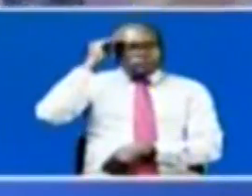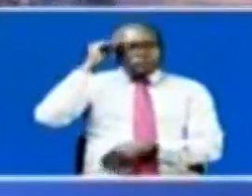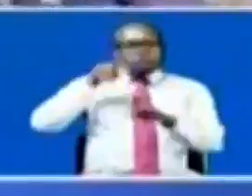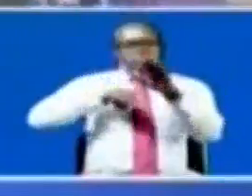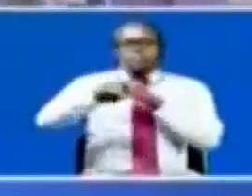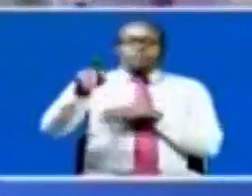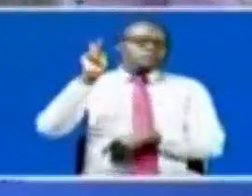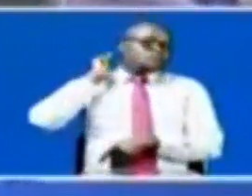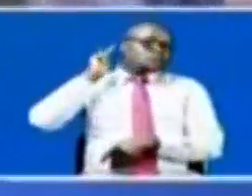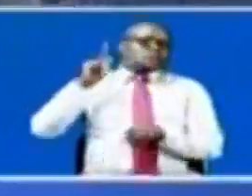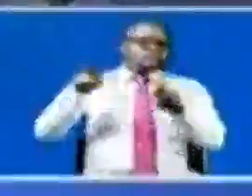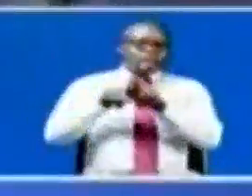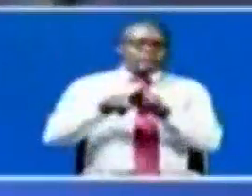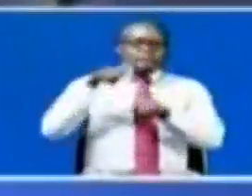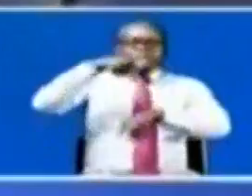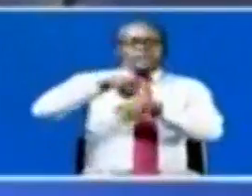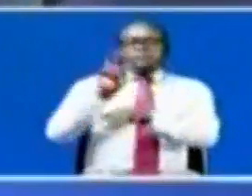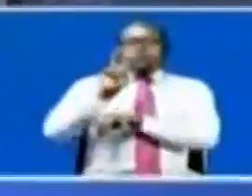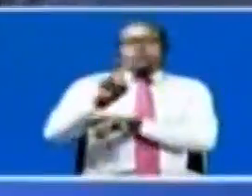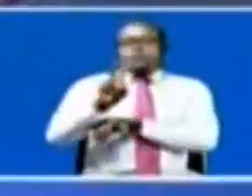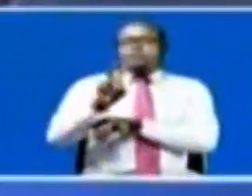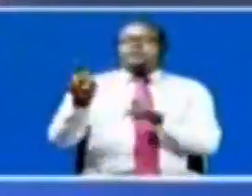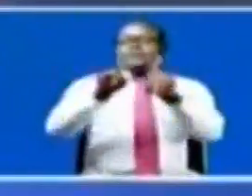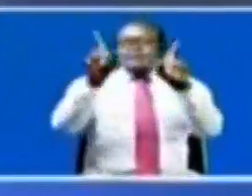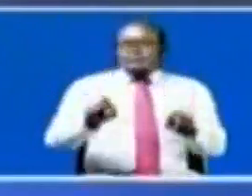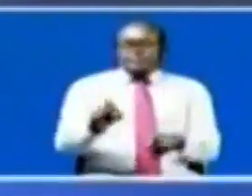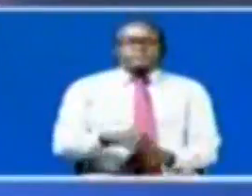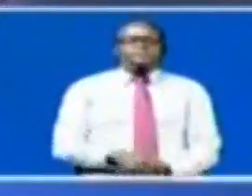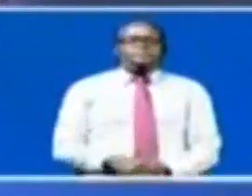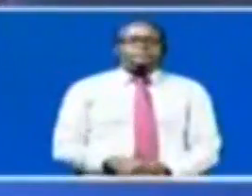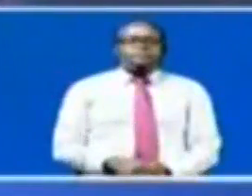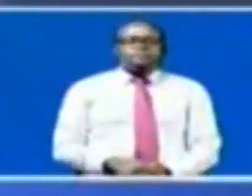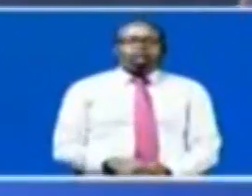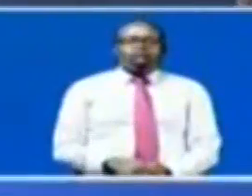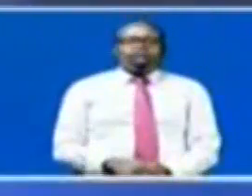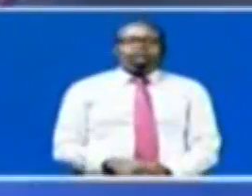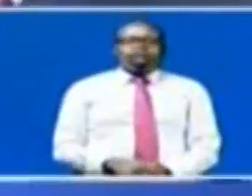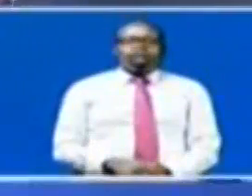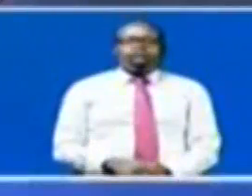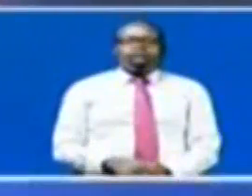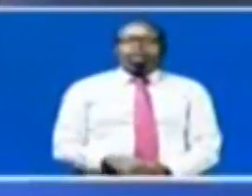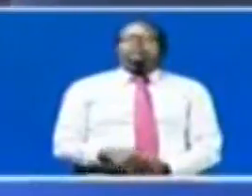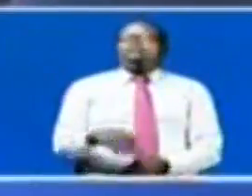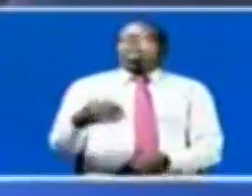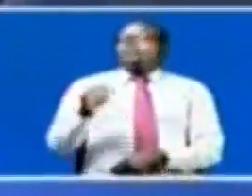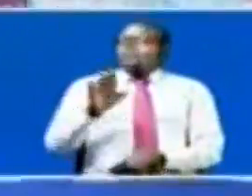huko Kisii kwa shughuli hiyo hiyo. As we start our examination, so as your